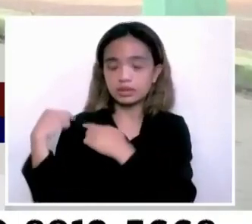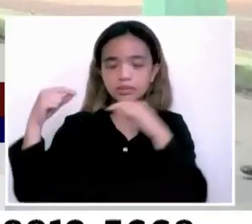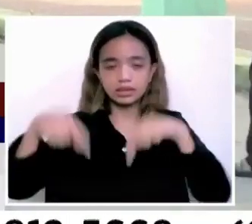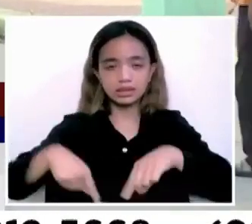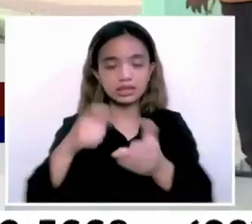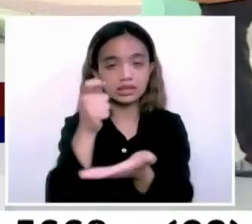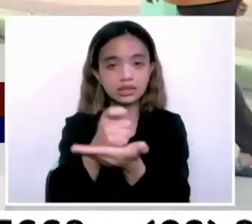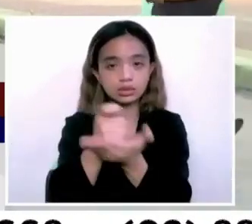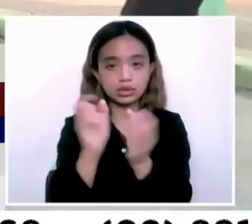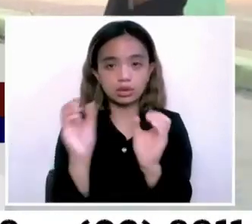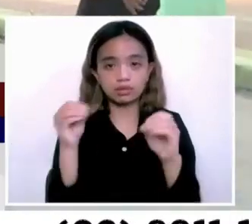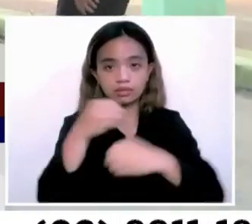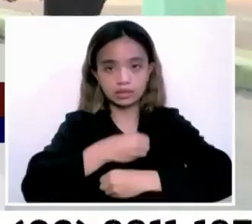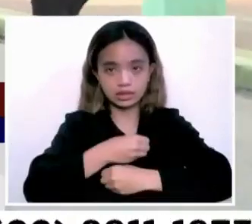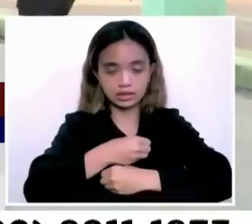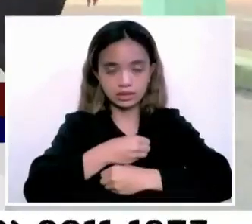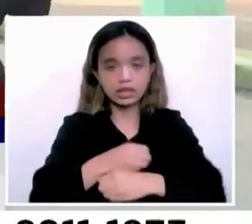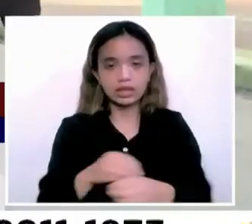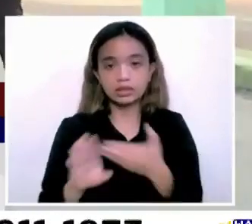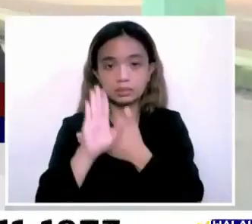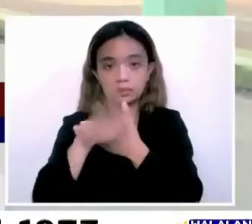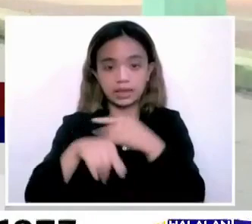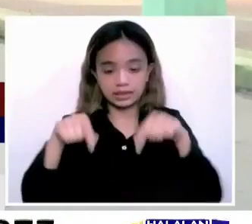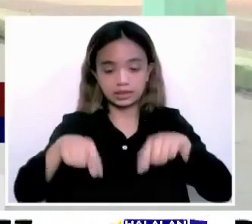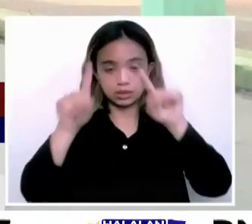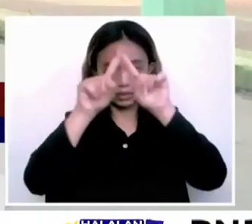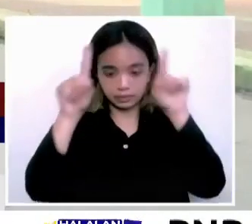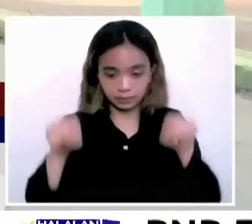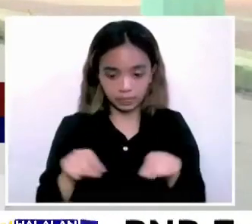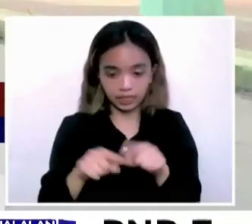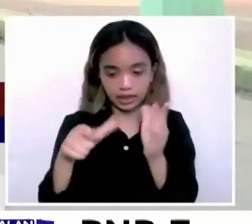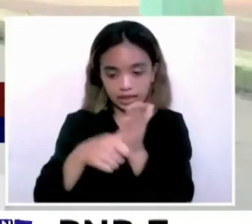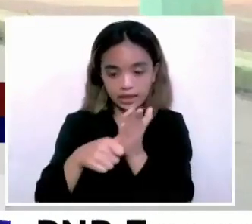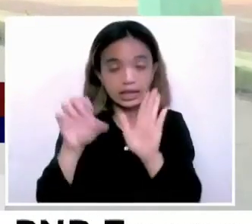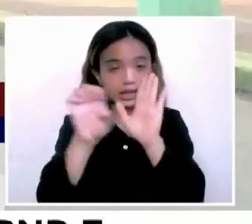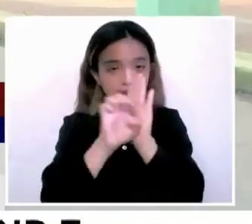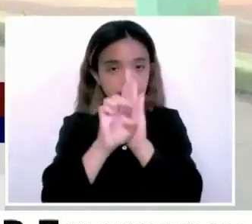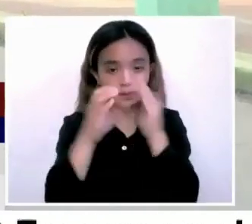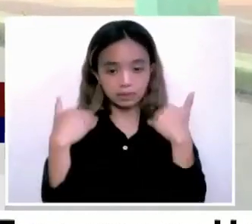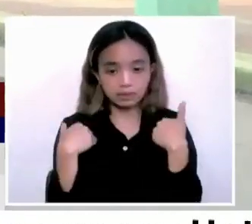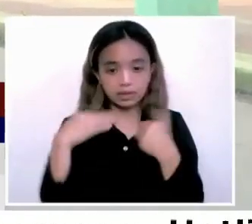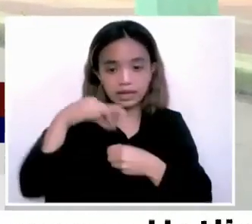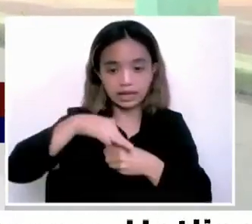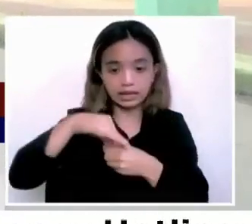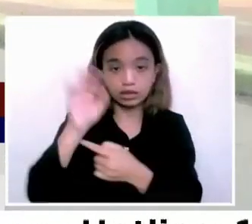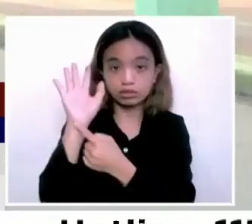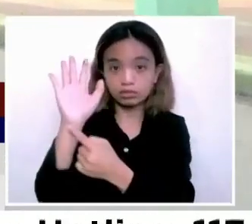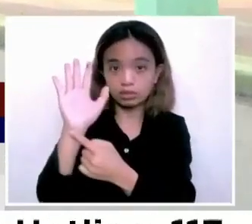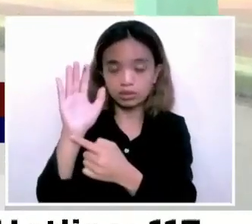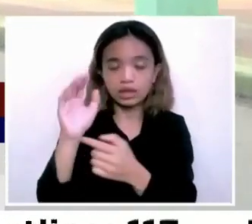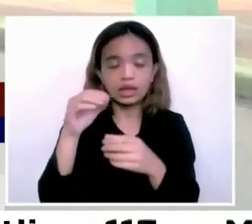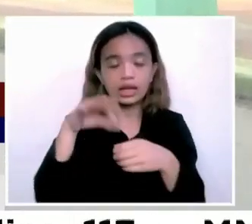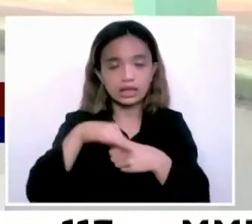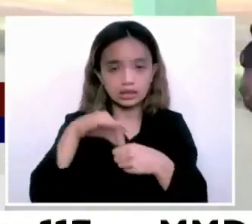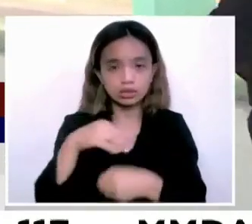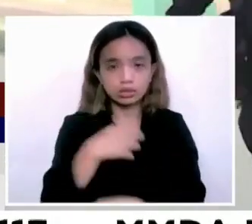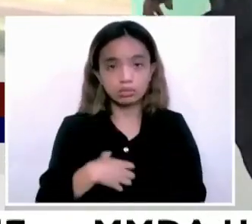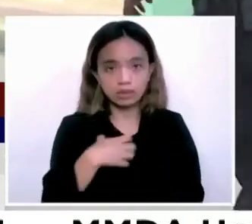Office, ibinabalik dito yung mga balota para in case na merong mga election protest, ay madali nilang ma-retrieve yung